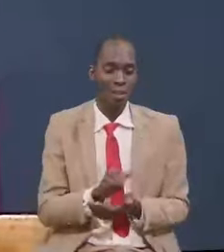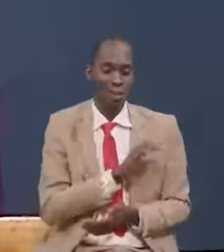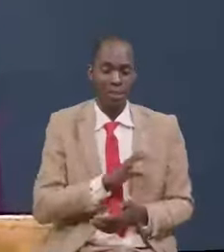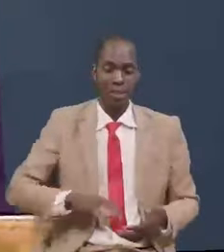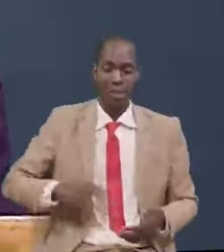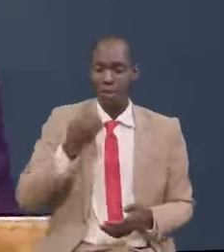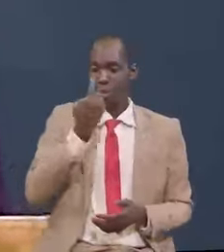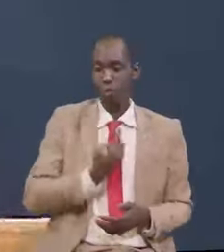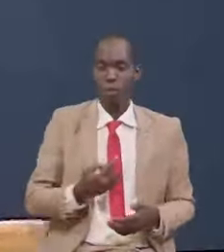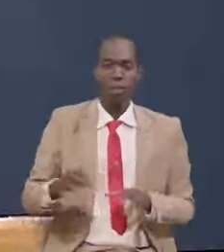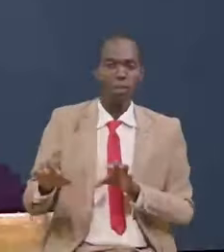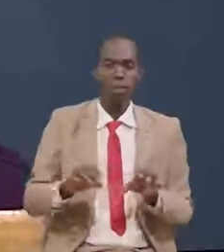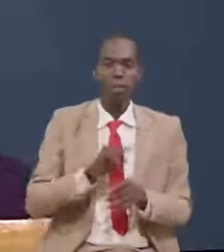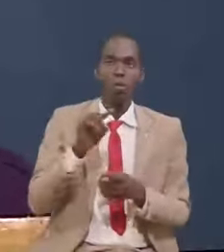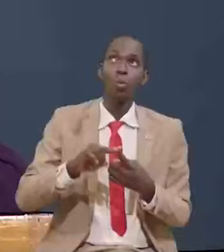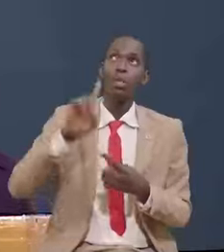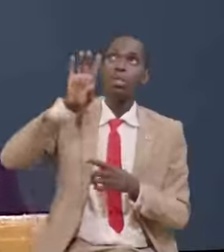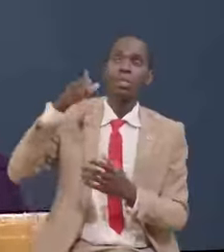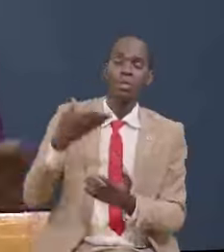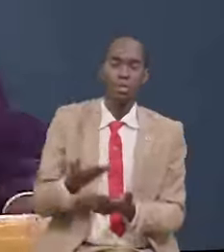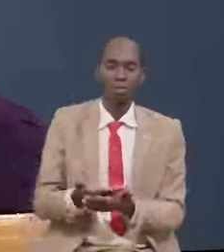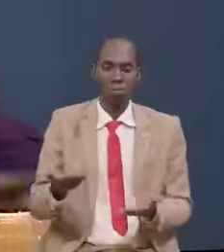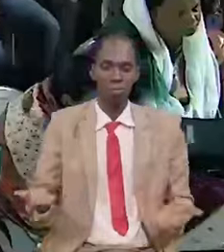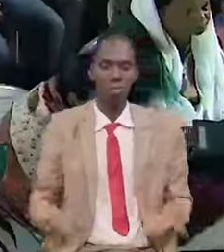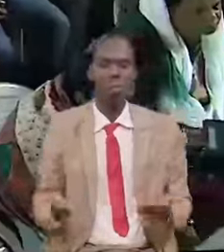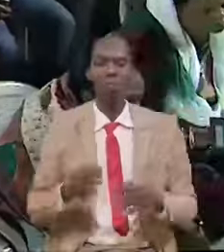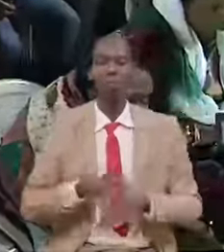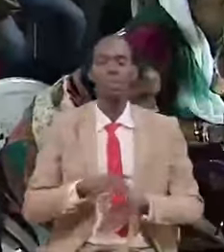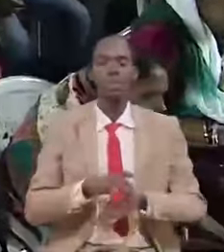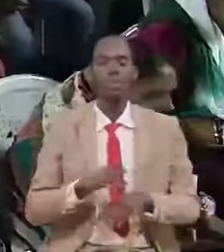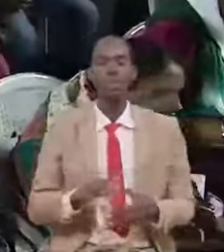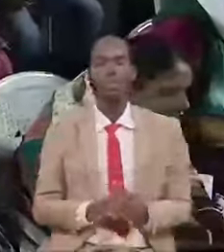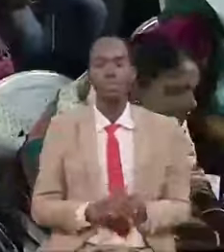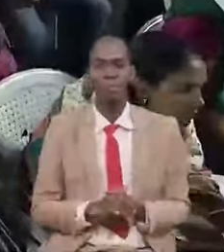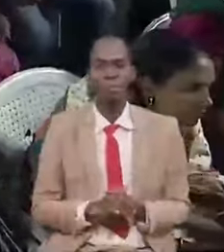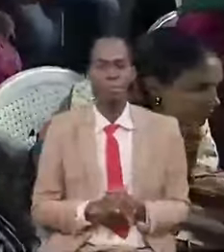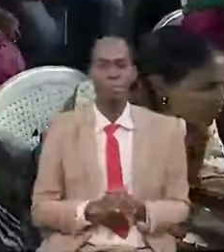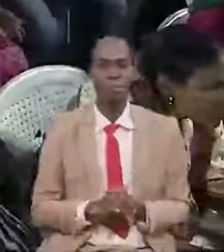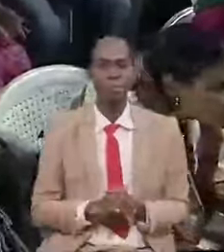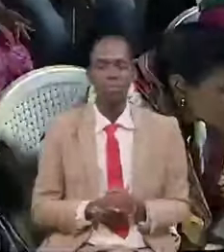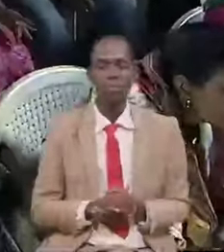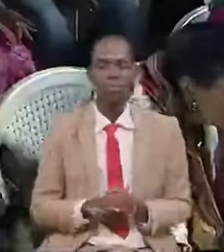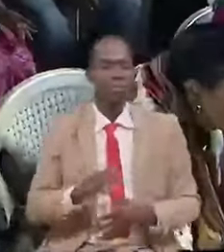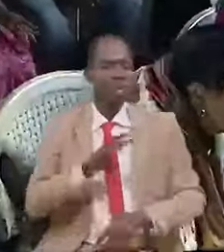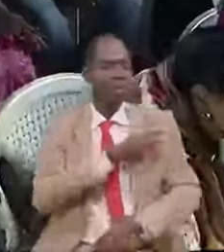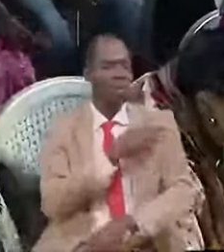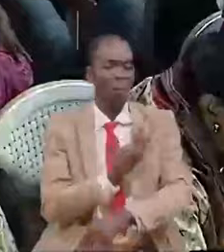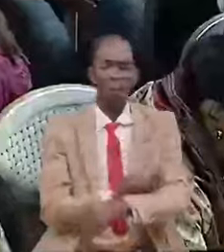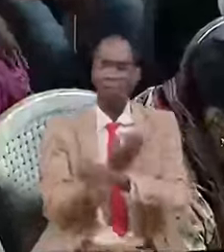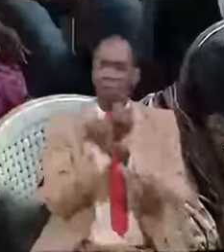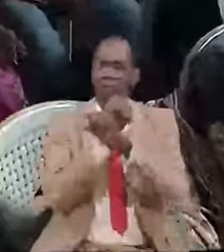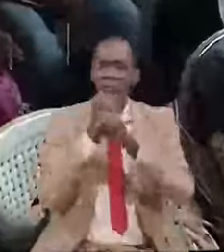Il y a des choses que Christ a eu à faire seulement quand il est venu. Le puissant sauveur.